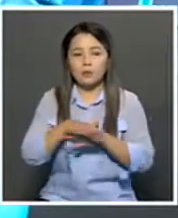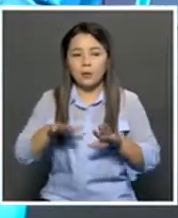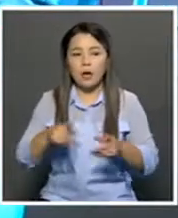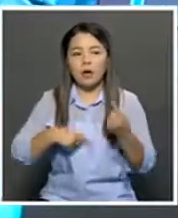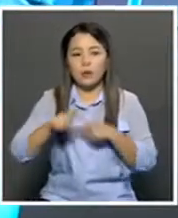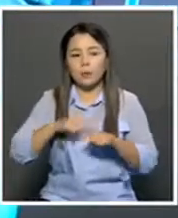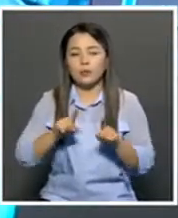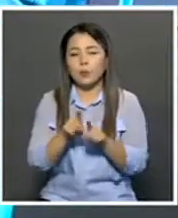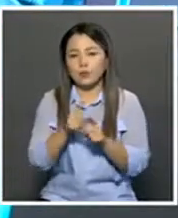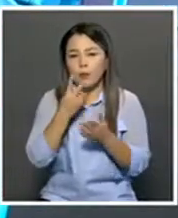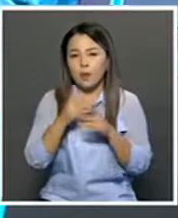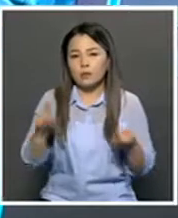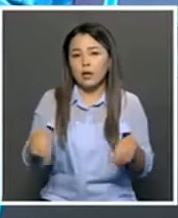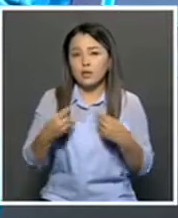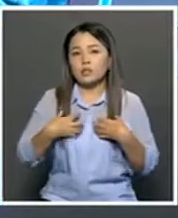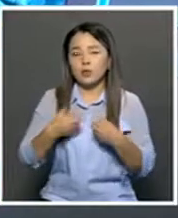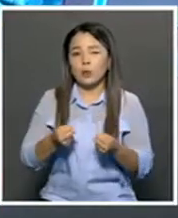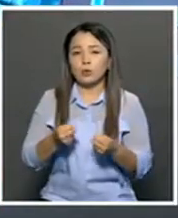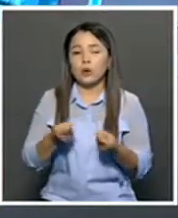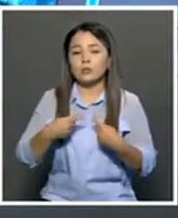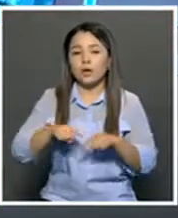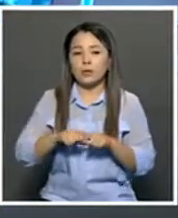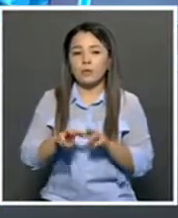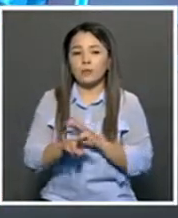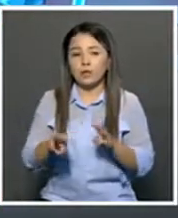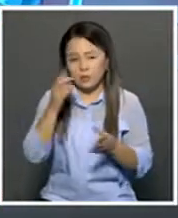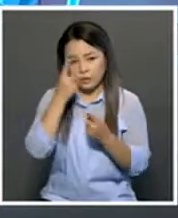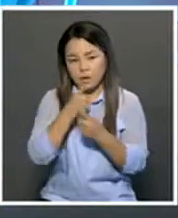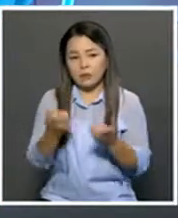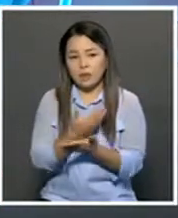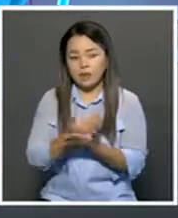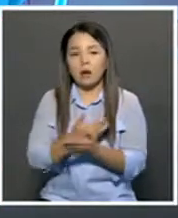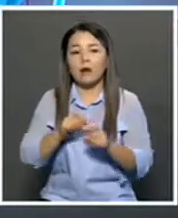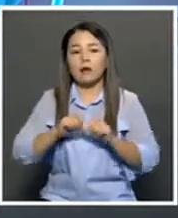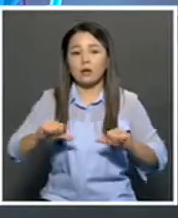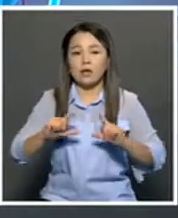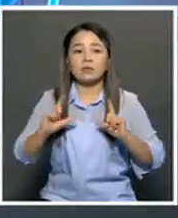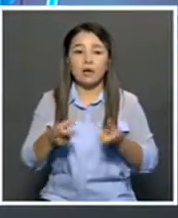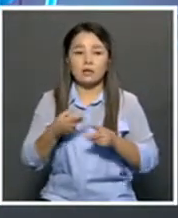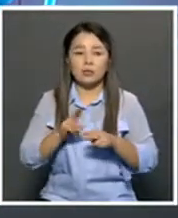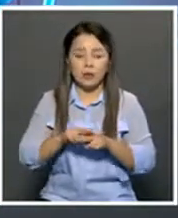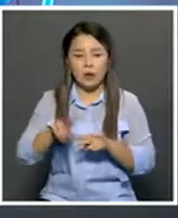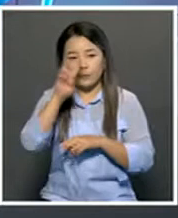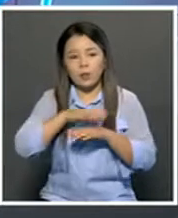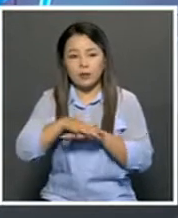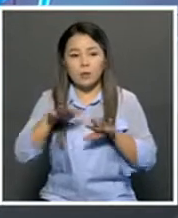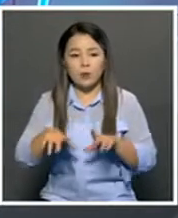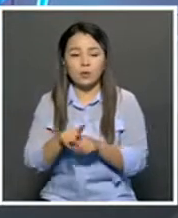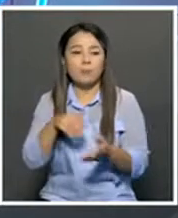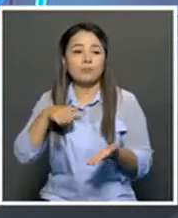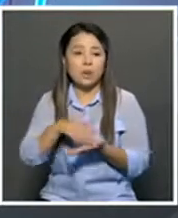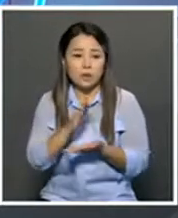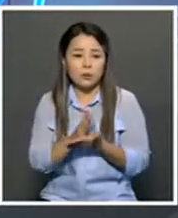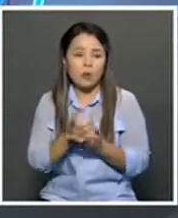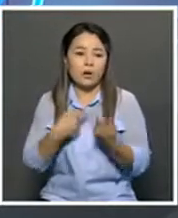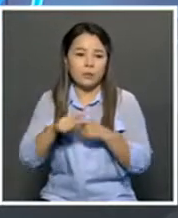екі талай. Мұны дүниежүзілік денсаулық сақтау ұйымы ескертті. Карантиннен бас тартуға асыққан елдер енді сол шектеулерге қайта оралып жатыр.